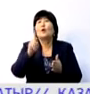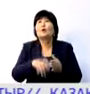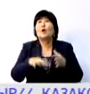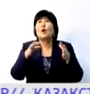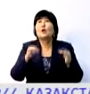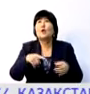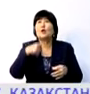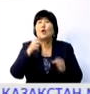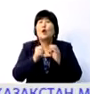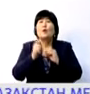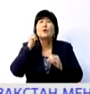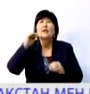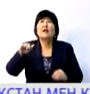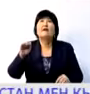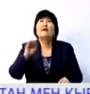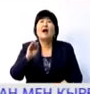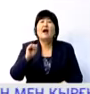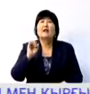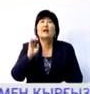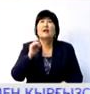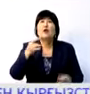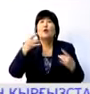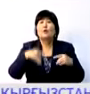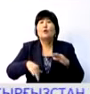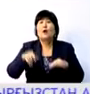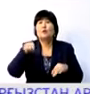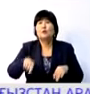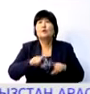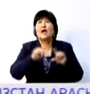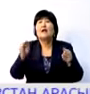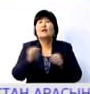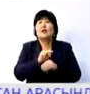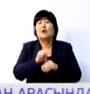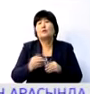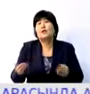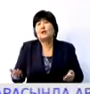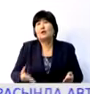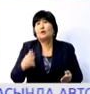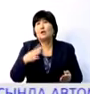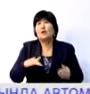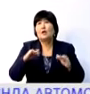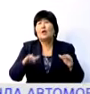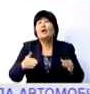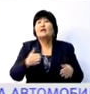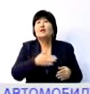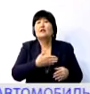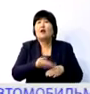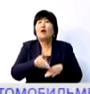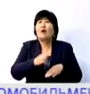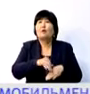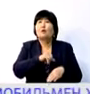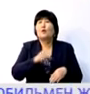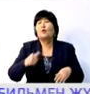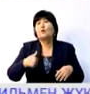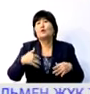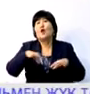тосылмай тіл қатқан 12 жастағы Фархат бұл. Туғаннан осы орталықта тәрбиеленуді тағдырына жазған өрен жанына түскен ауыртпалықты өз